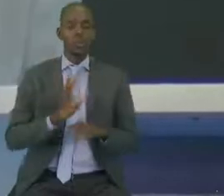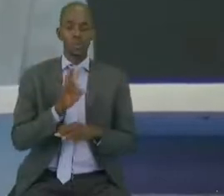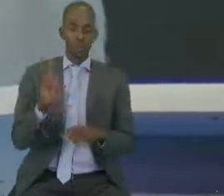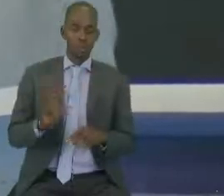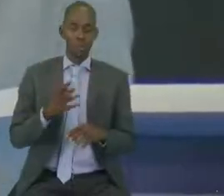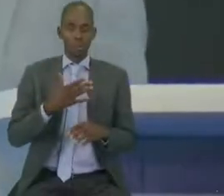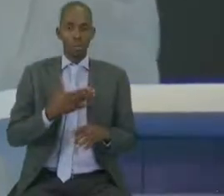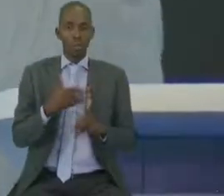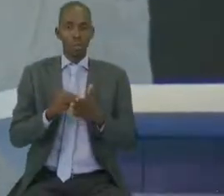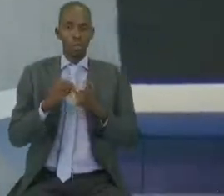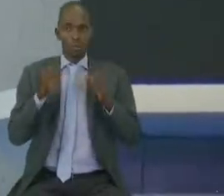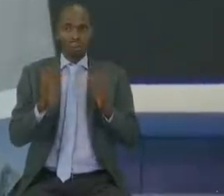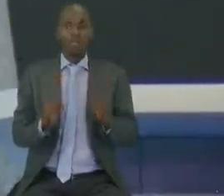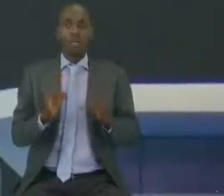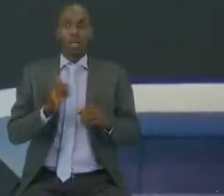volonté,